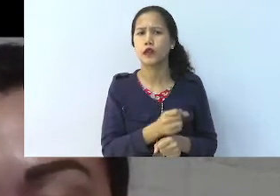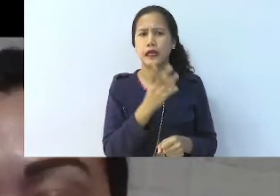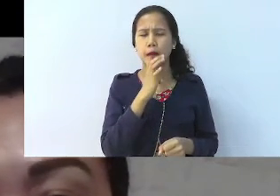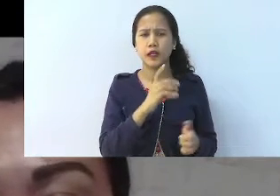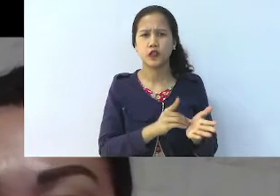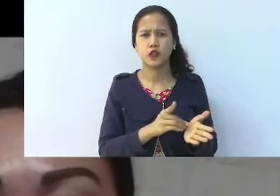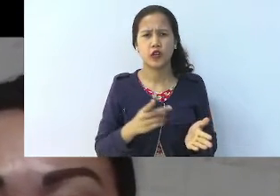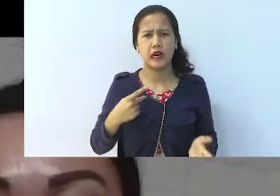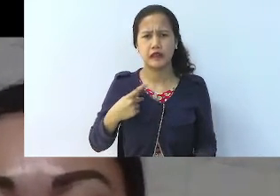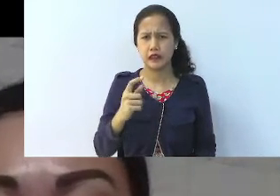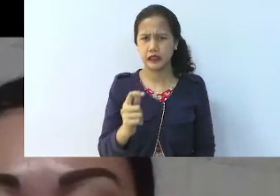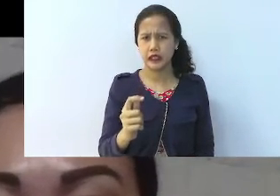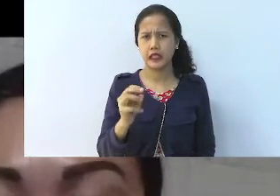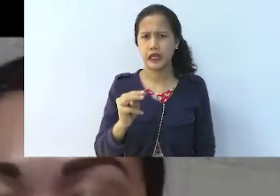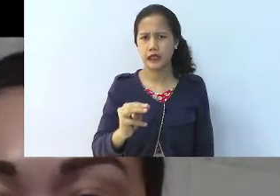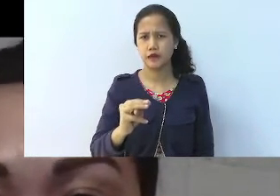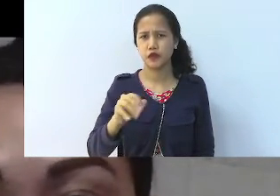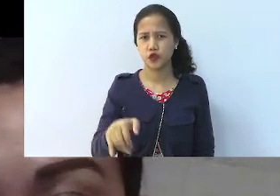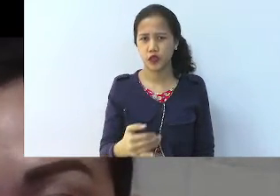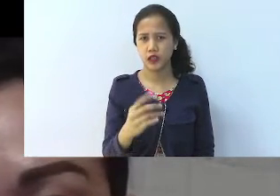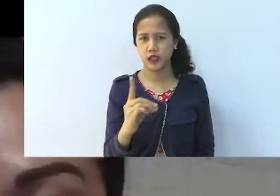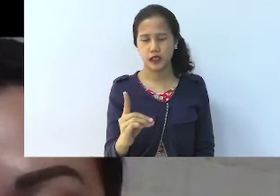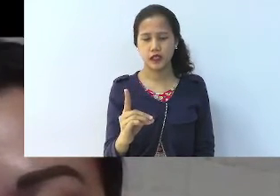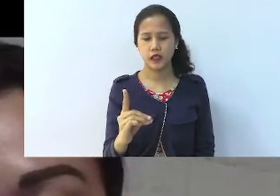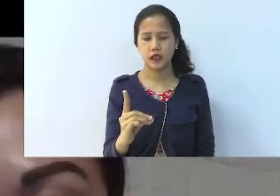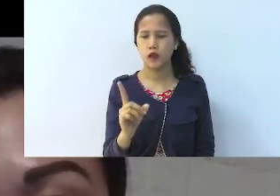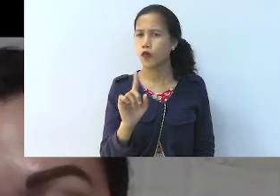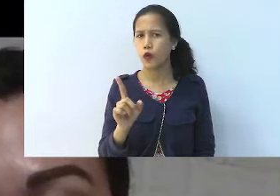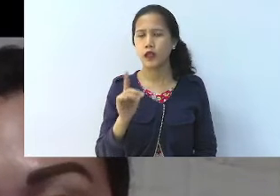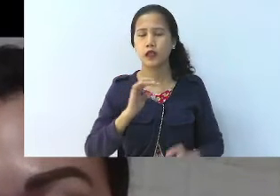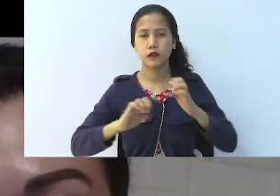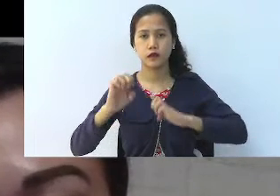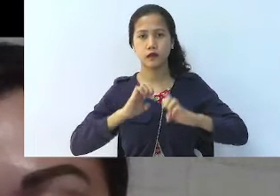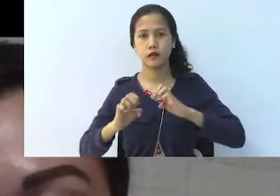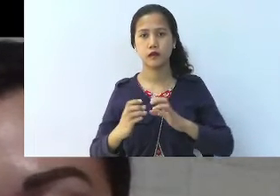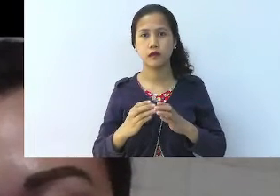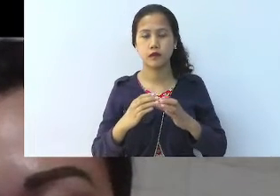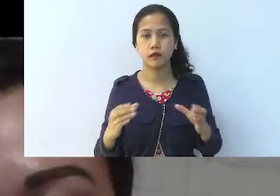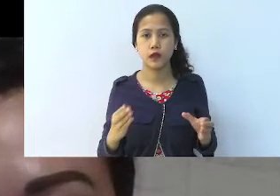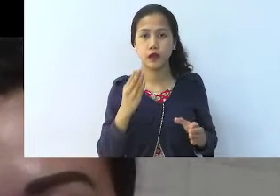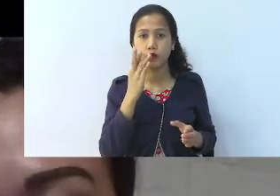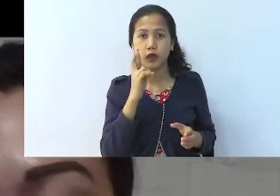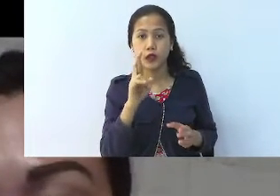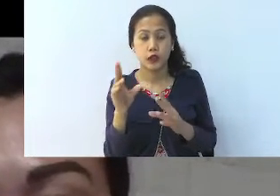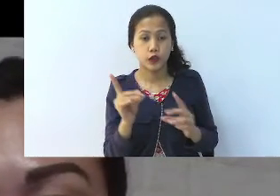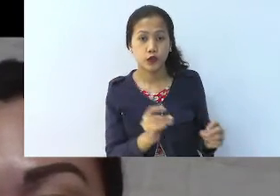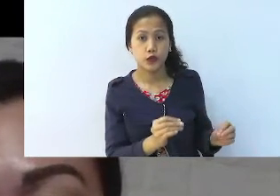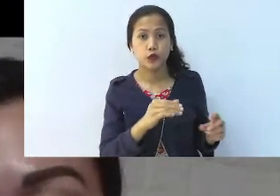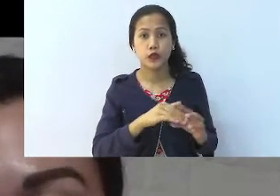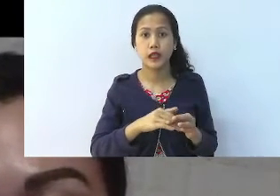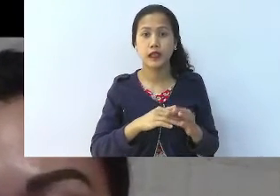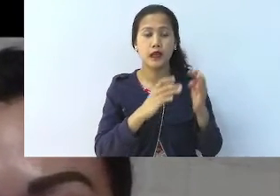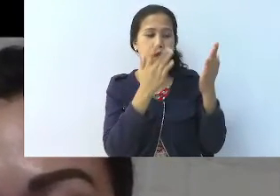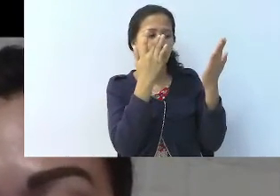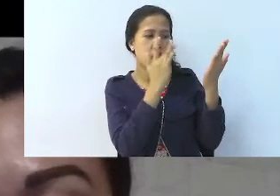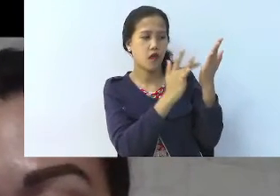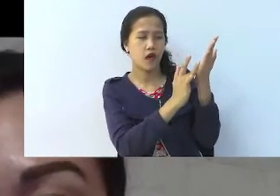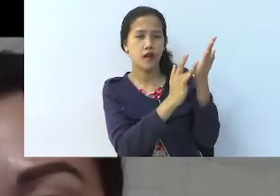Ngayon naman po, ang gagawin po natin ay ang mga exercises kapag na-diagnose na po tayo na meron na tayong